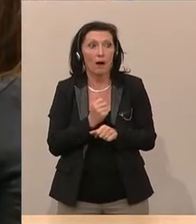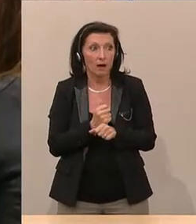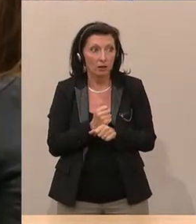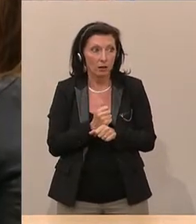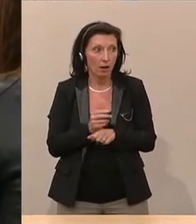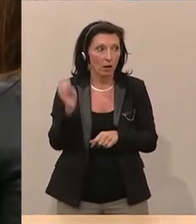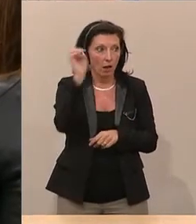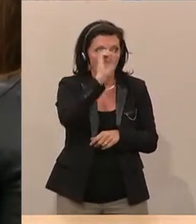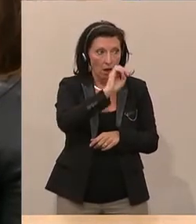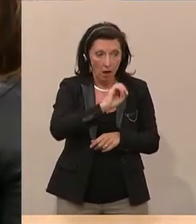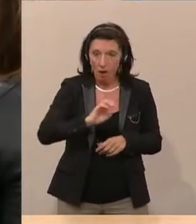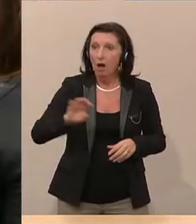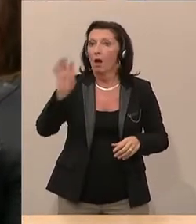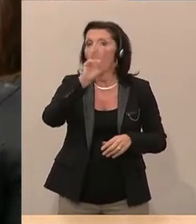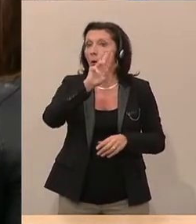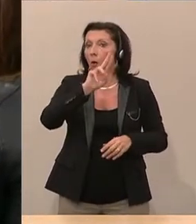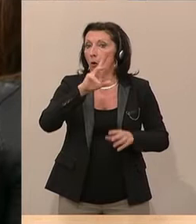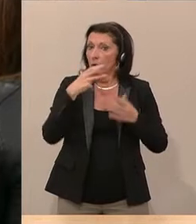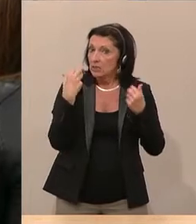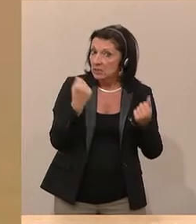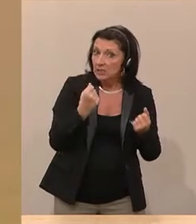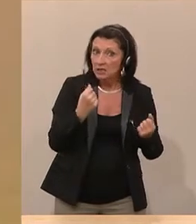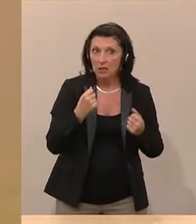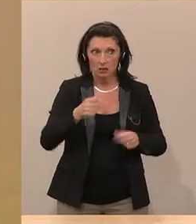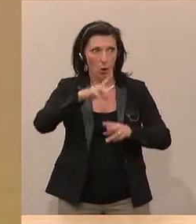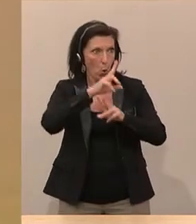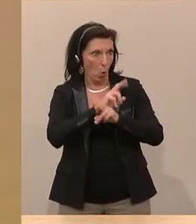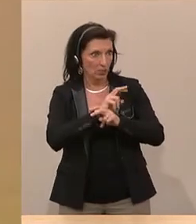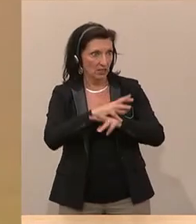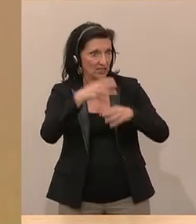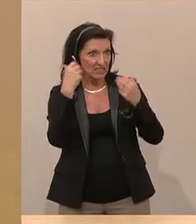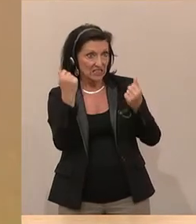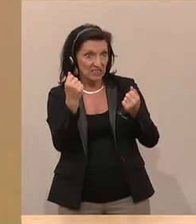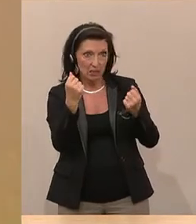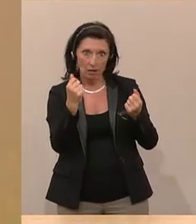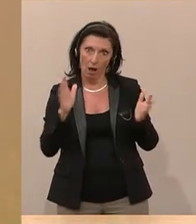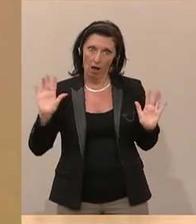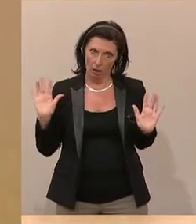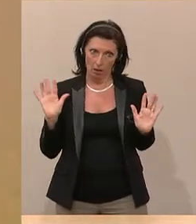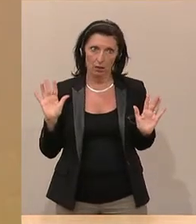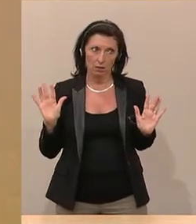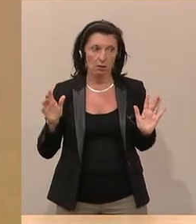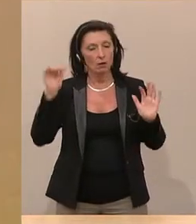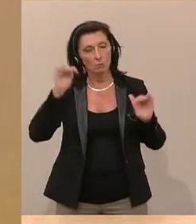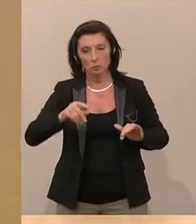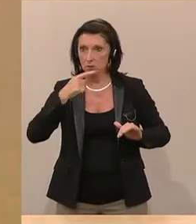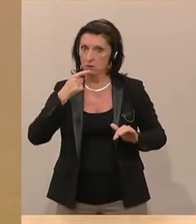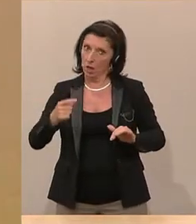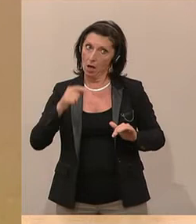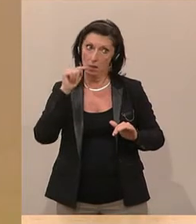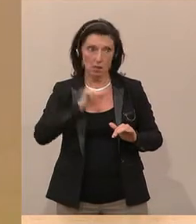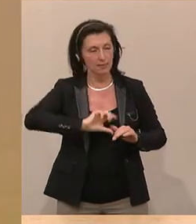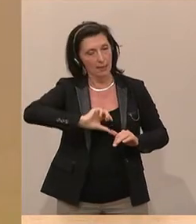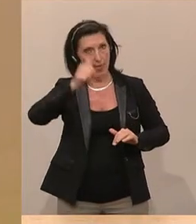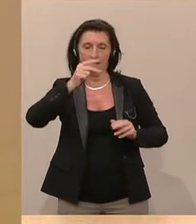der EU-Bürger oder der Österreicherinnen und Österreicher werden wir sicher nicht aufs Spiel setzen. Da muss ich ein klares Nein dazu sagen.